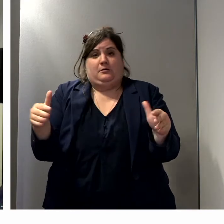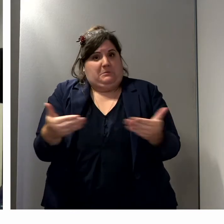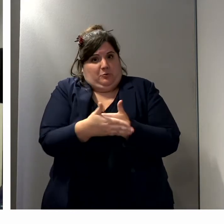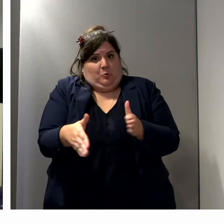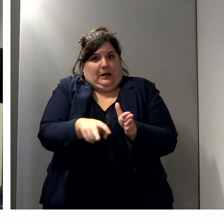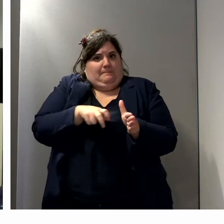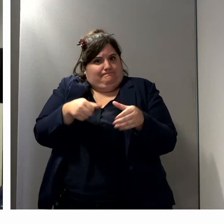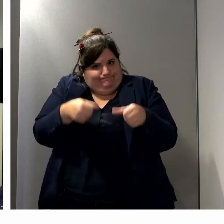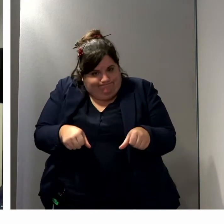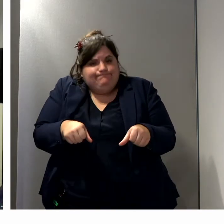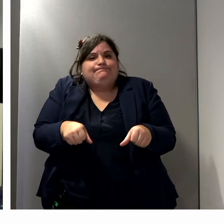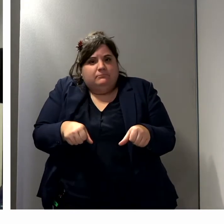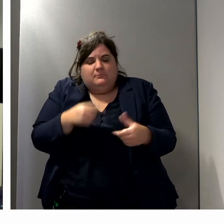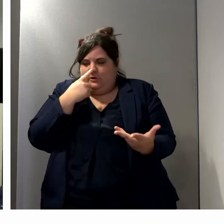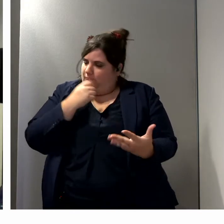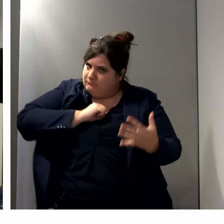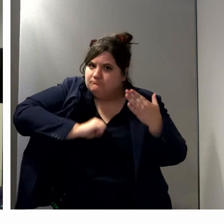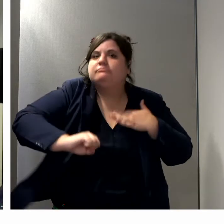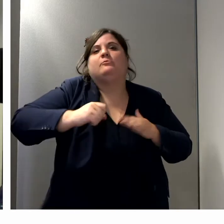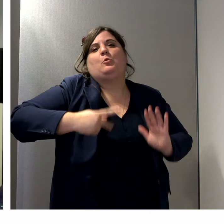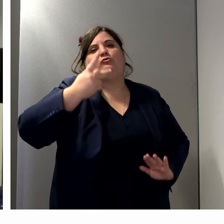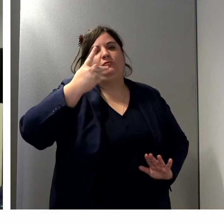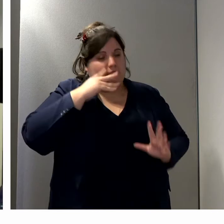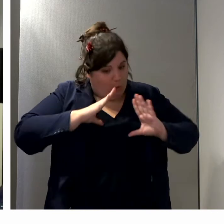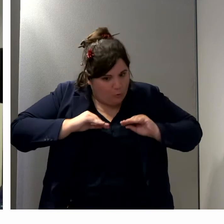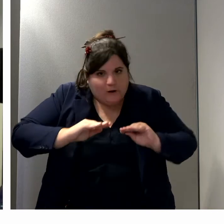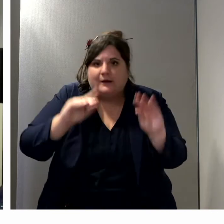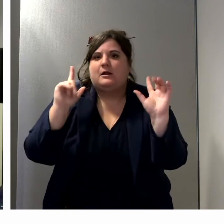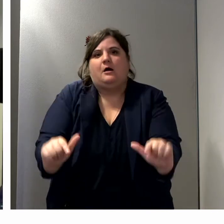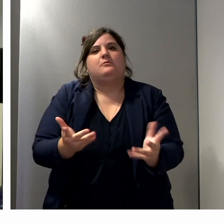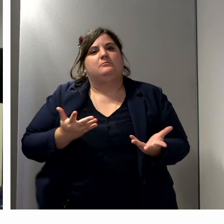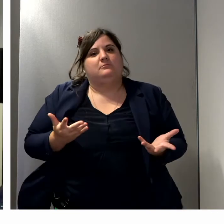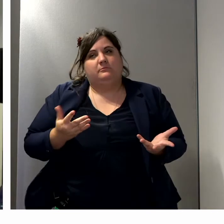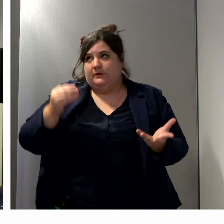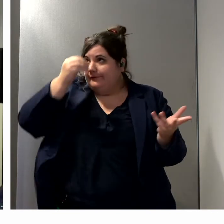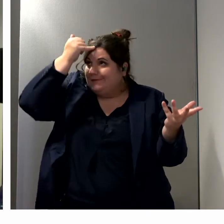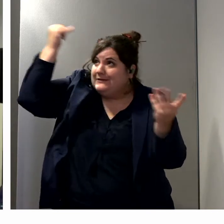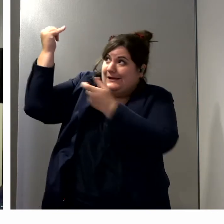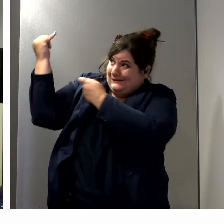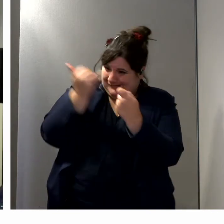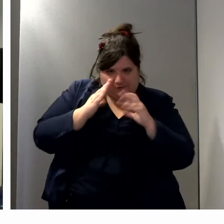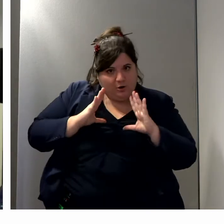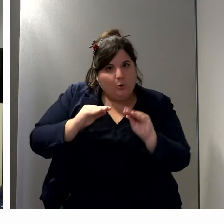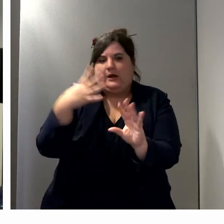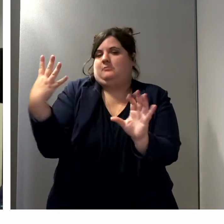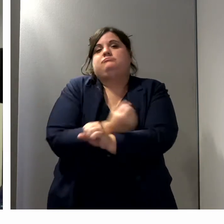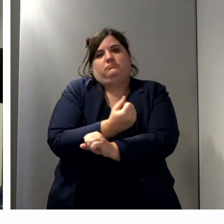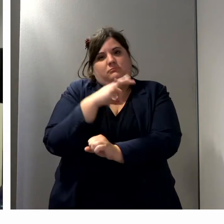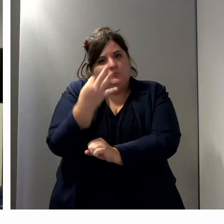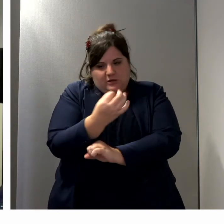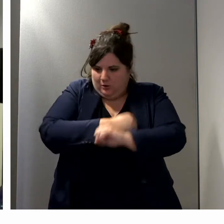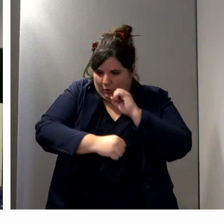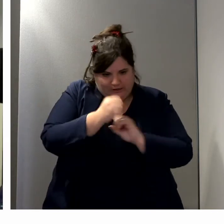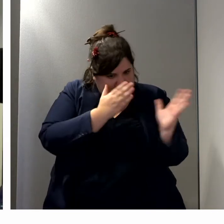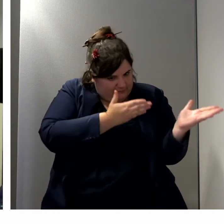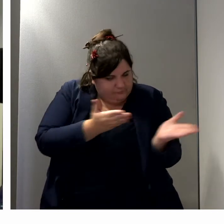envisagé, on va dire, dans l'absolu, et a permis d'accélérer et de vraiment installer cette